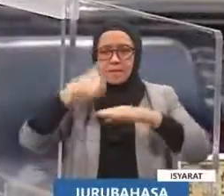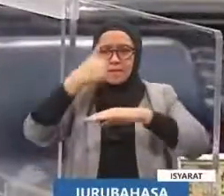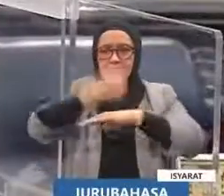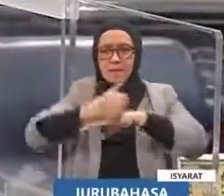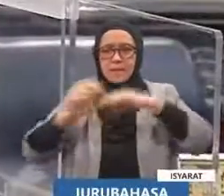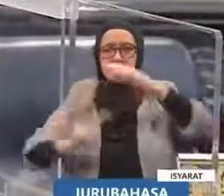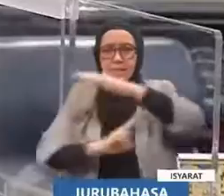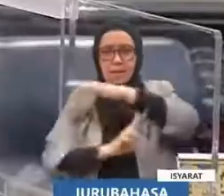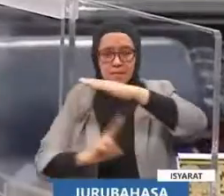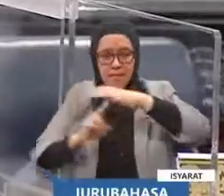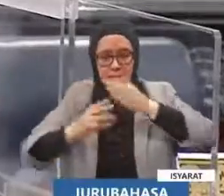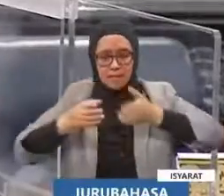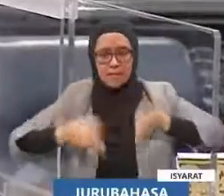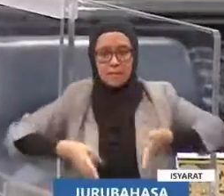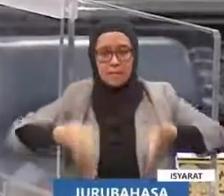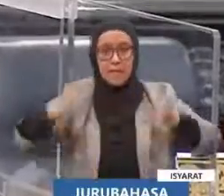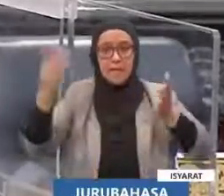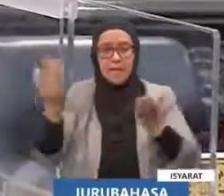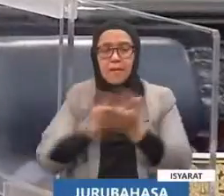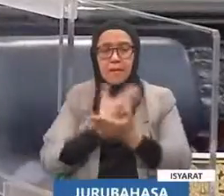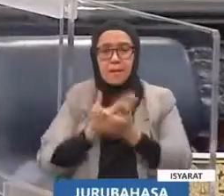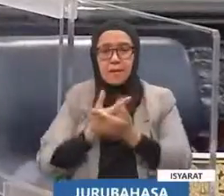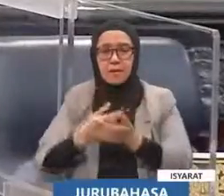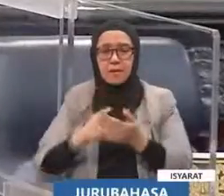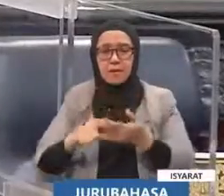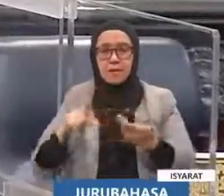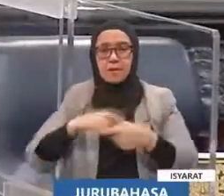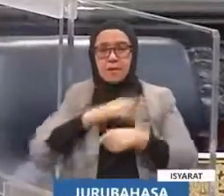ada tanpa tol sepanjang